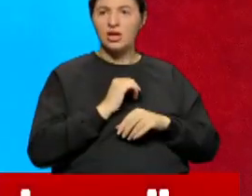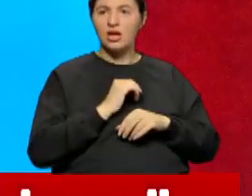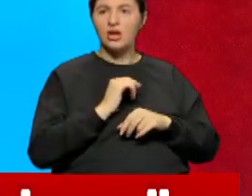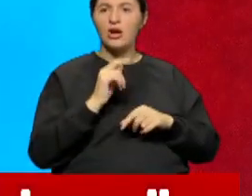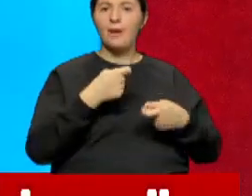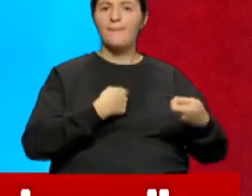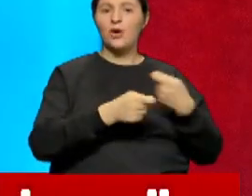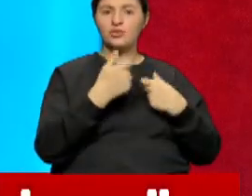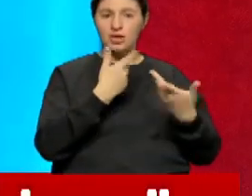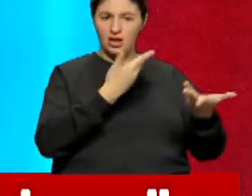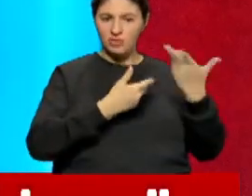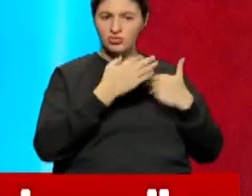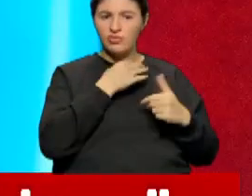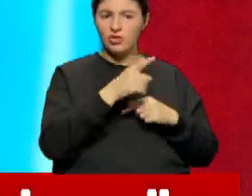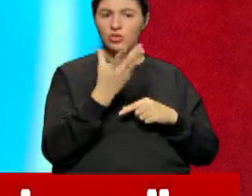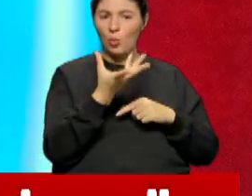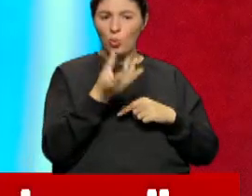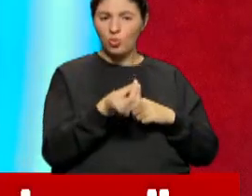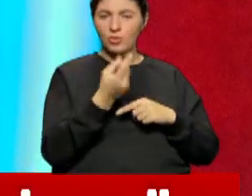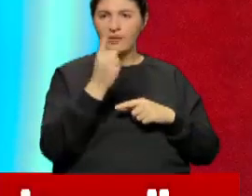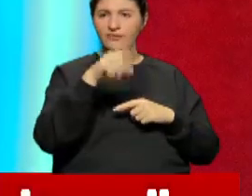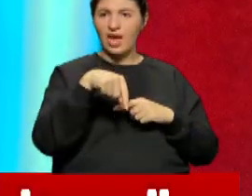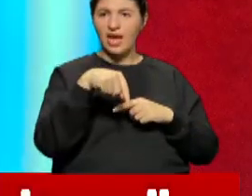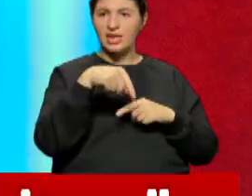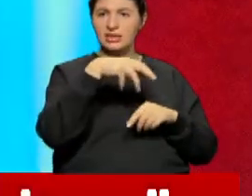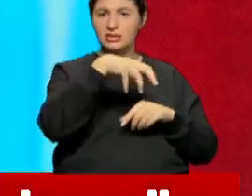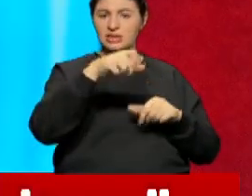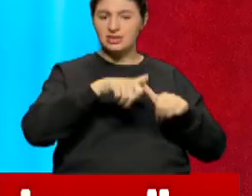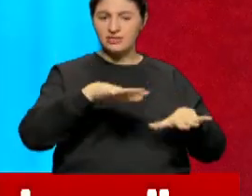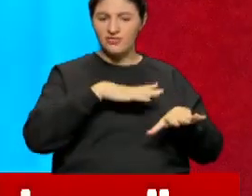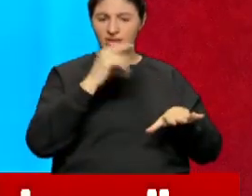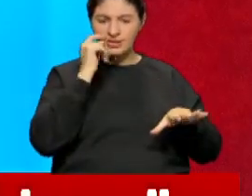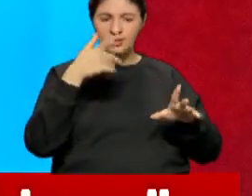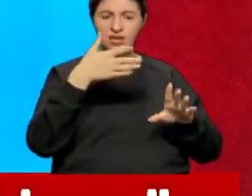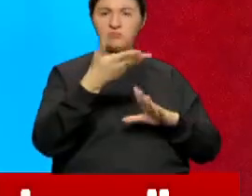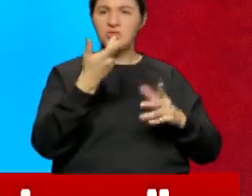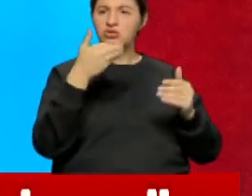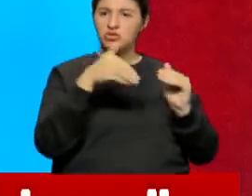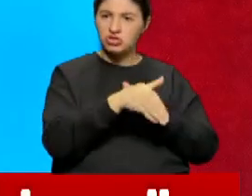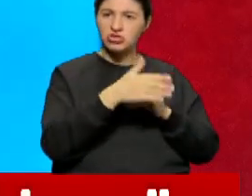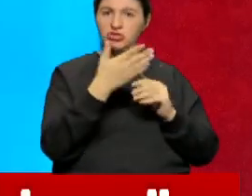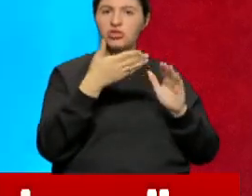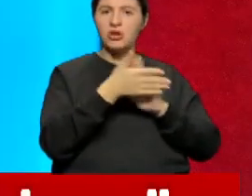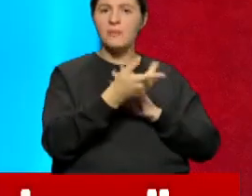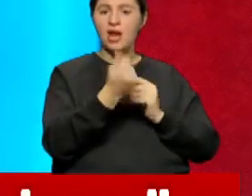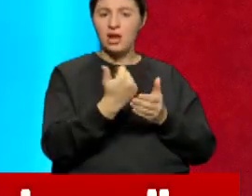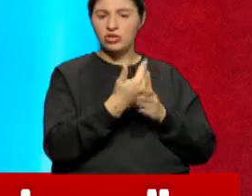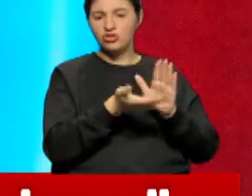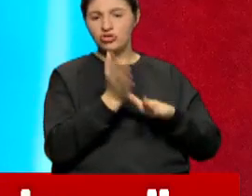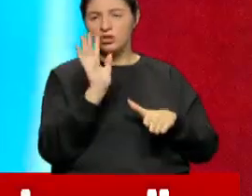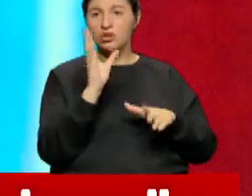borsayı da bize bir anlatır mısın Hani orada ne oluyor Bir vergilendirme sistemi var mı insanlar girdiler paralarını kazandılar çıktılar